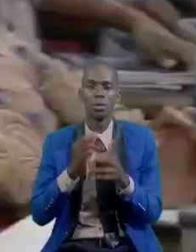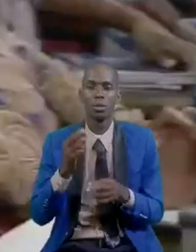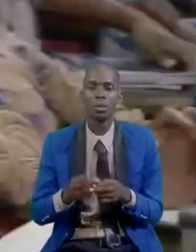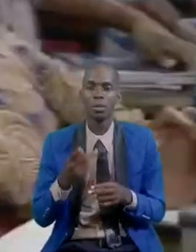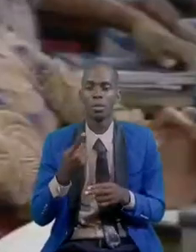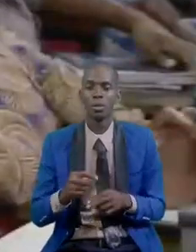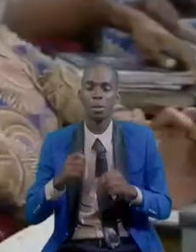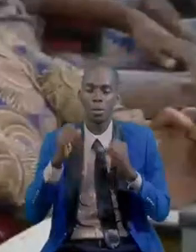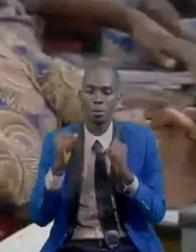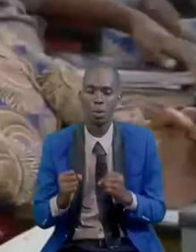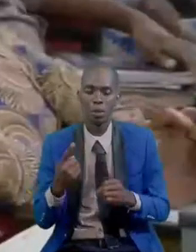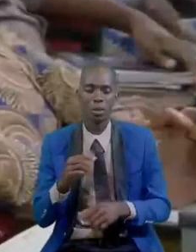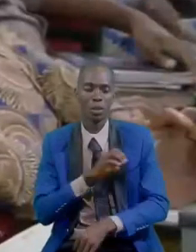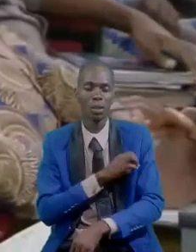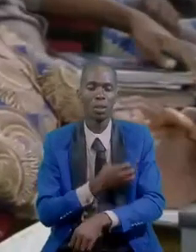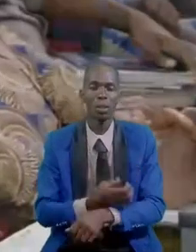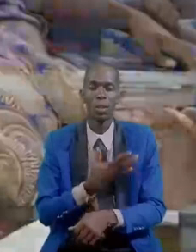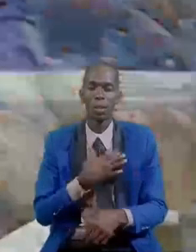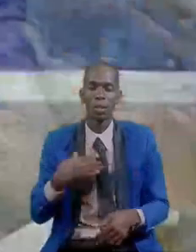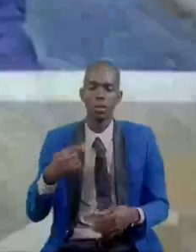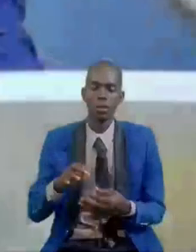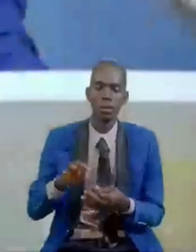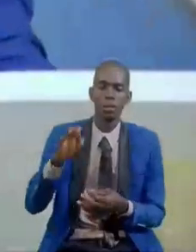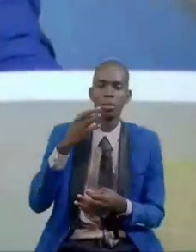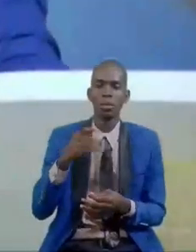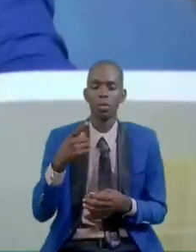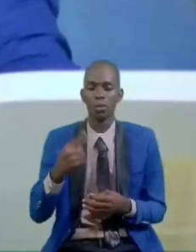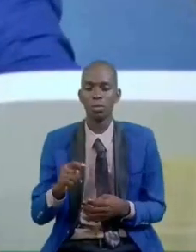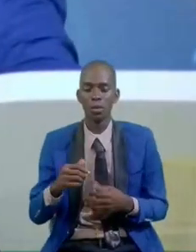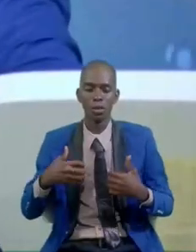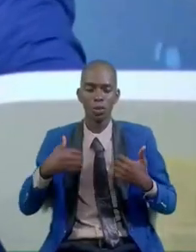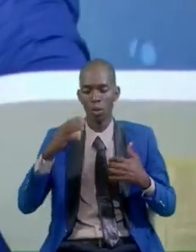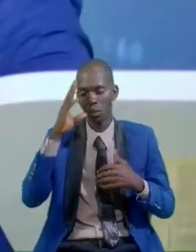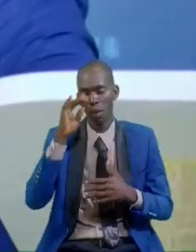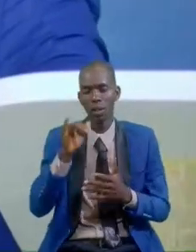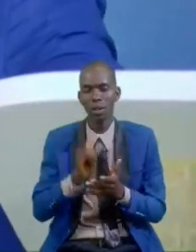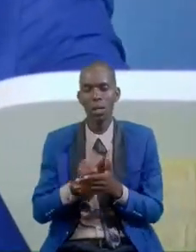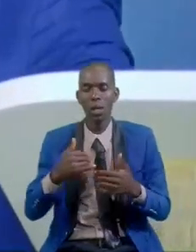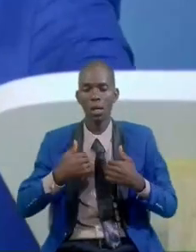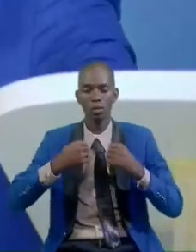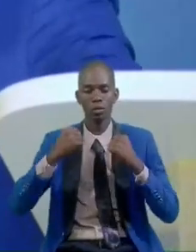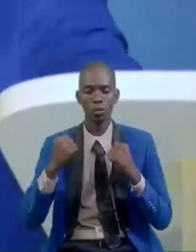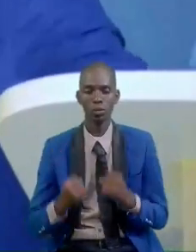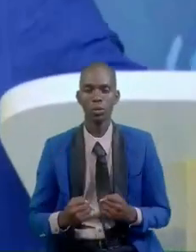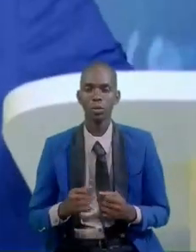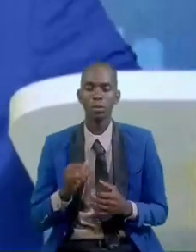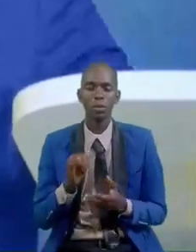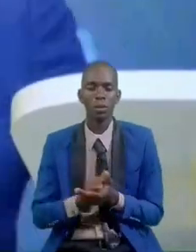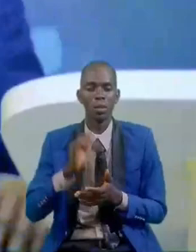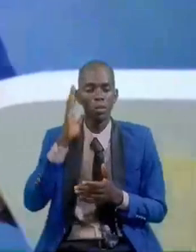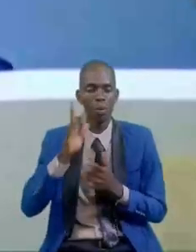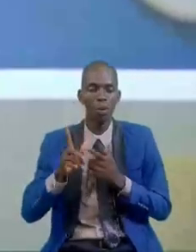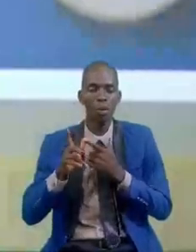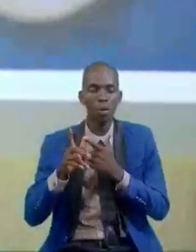La puissance, l'énergie et l'esprit du jeune qui a la colonne vertébrale, qui